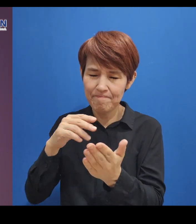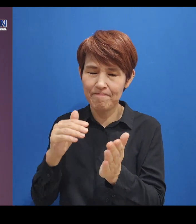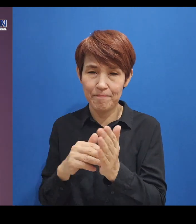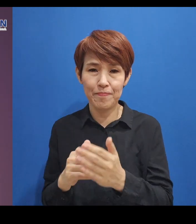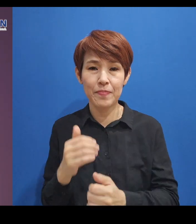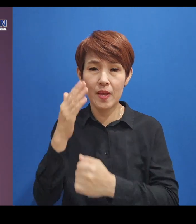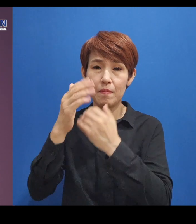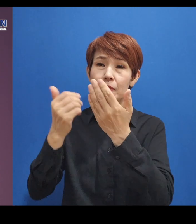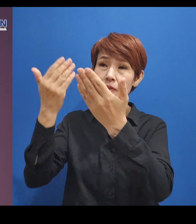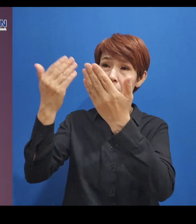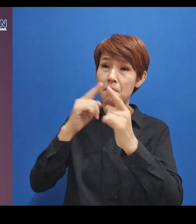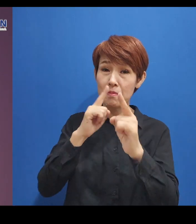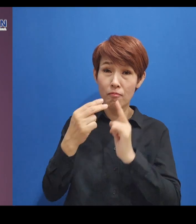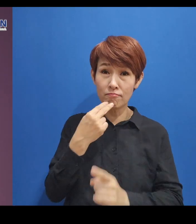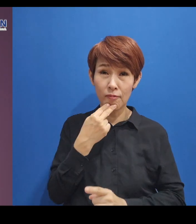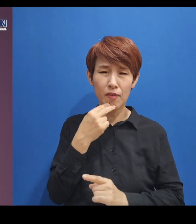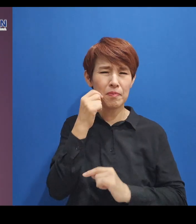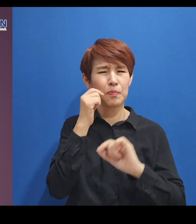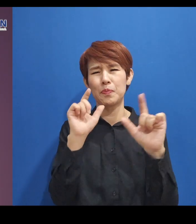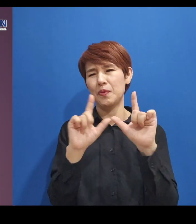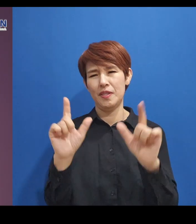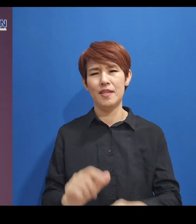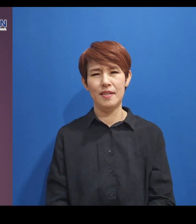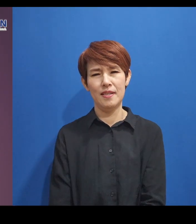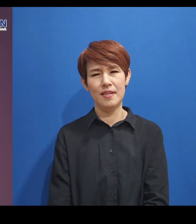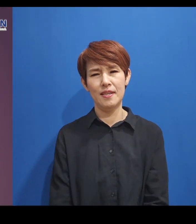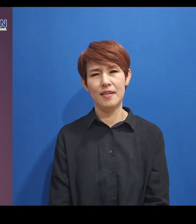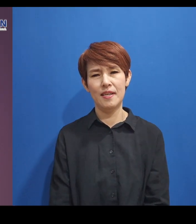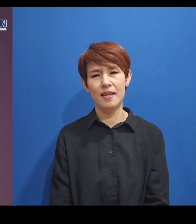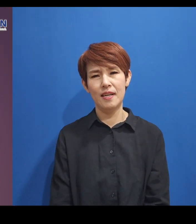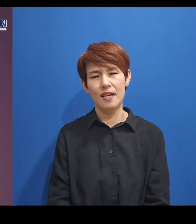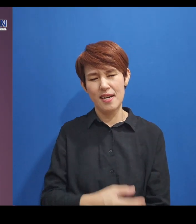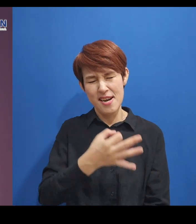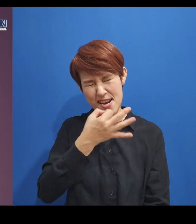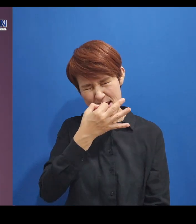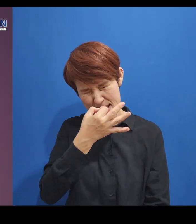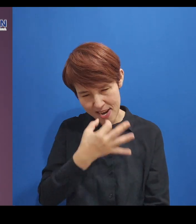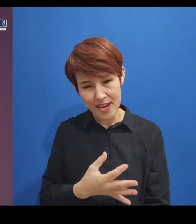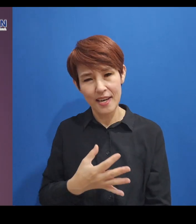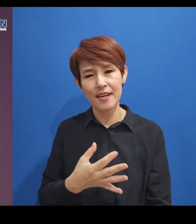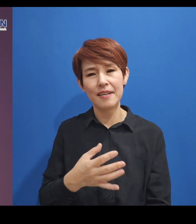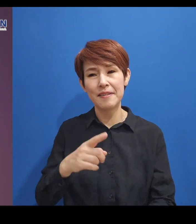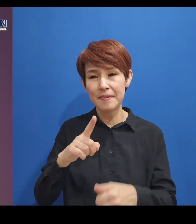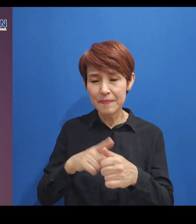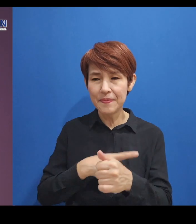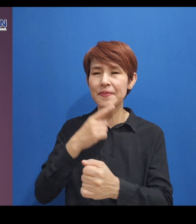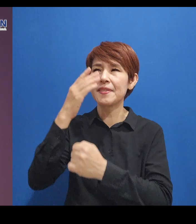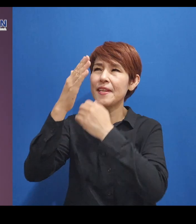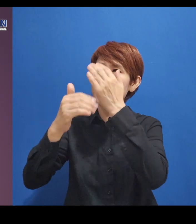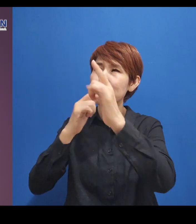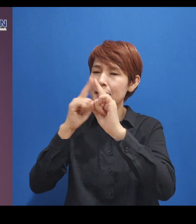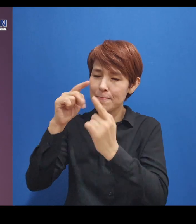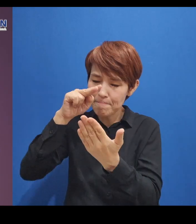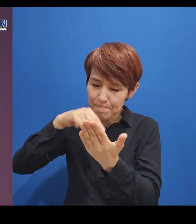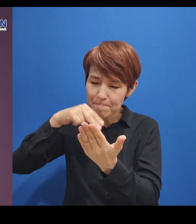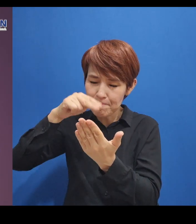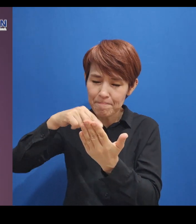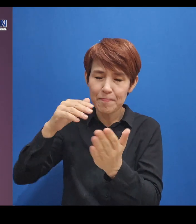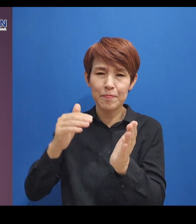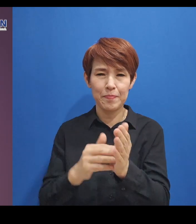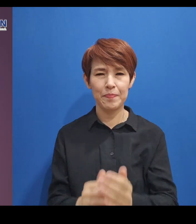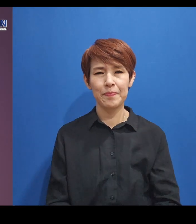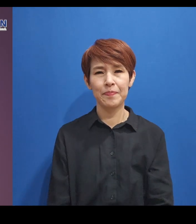하나님이 주시는 말씀 없이 못 살 것 같아서 진짜 죽을 똥 살 똥 큐티한 것 같아요.